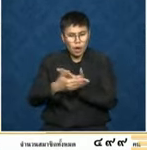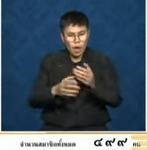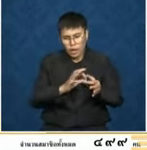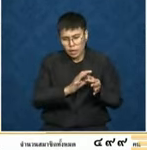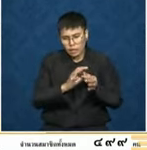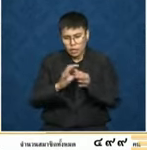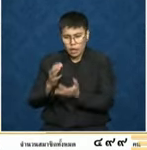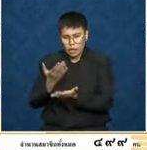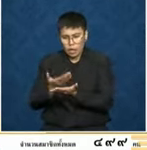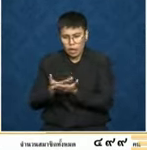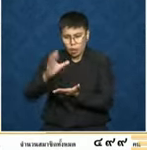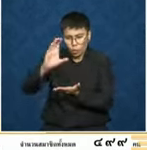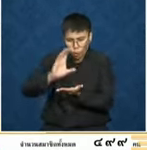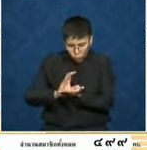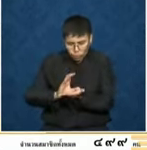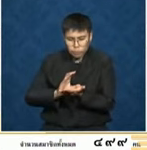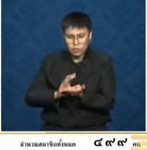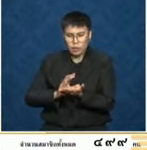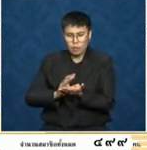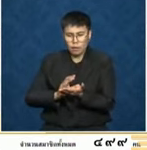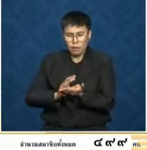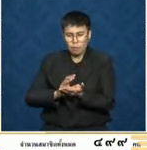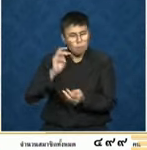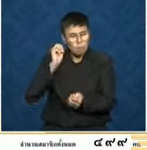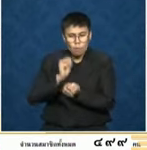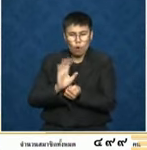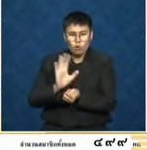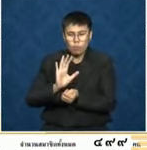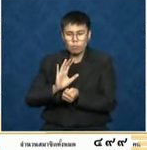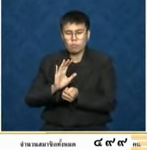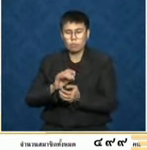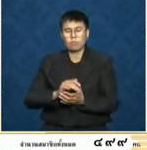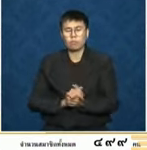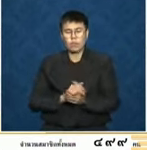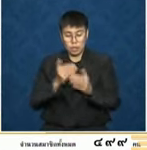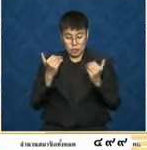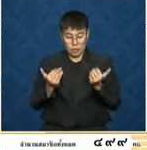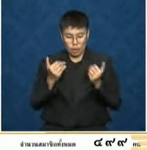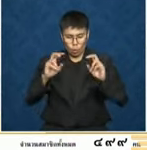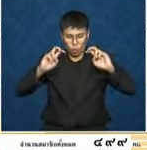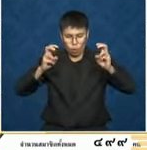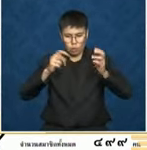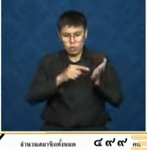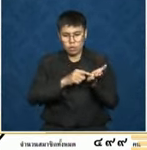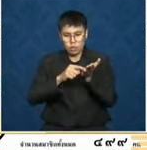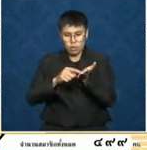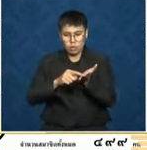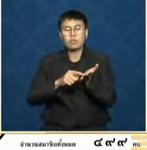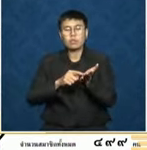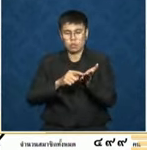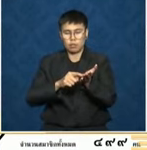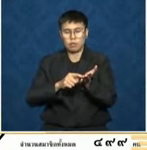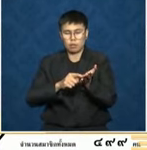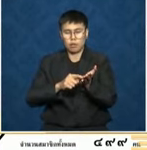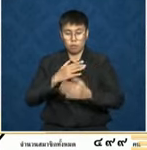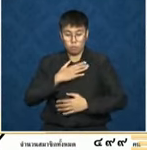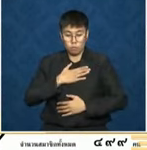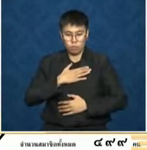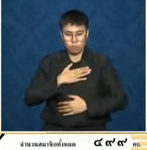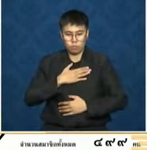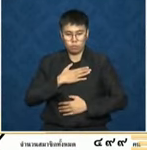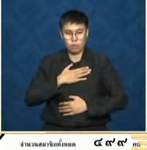ที่จริงๆครับเพราะนั้นก็คือว่ามาสู่ในประเด็นเป็นข้อเสนอครับท่านประธานครับคือ